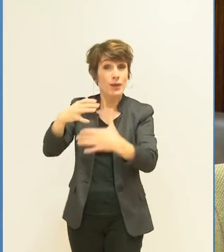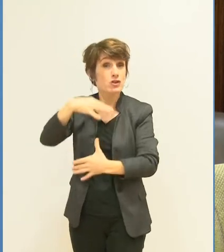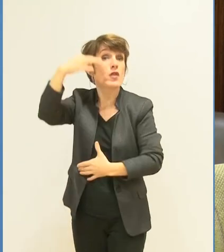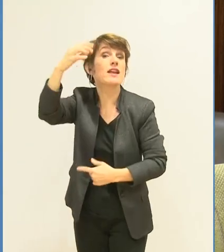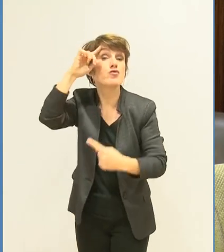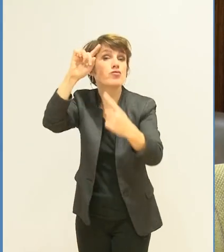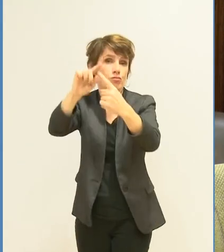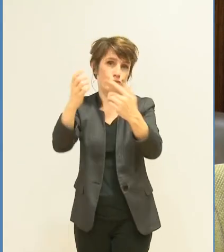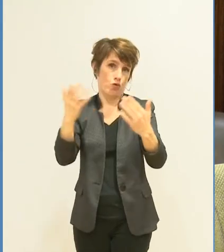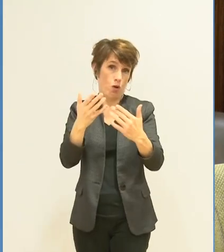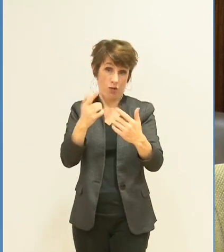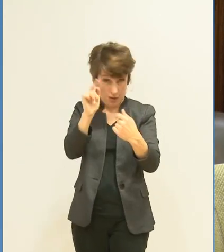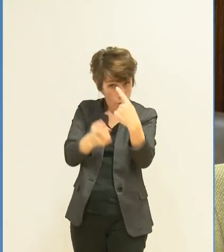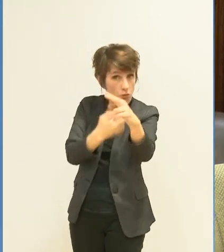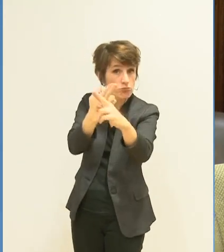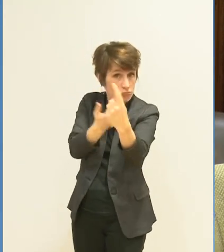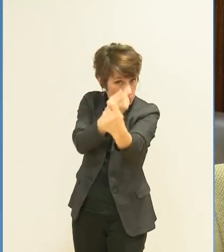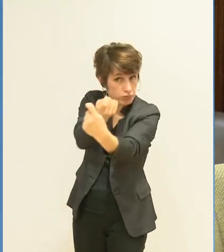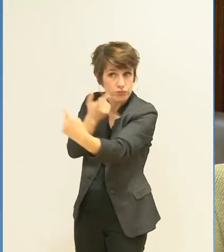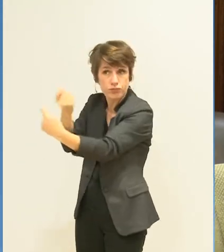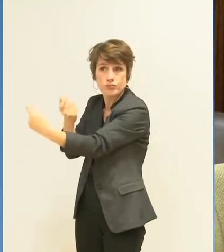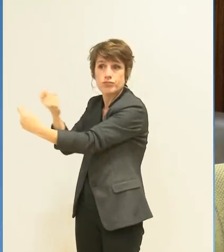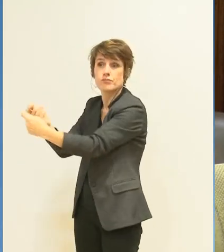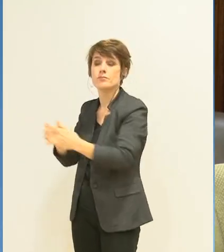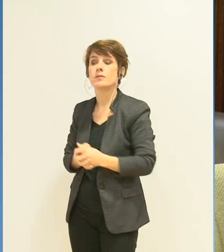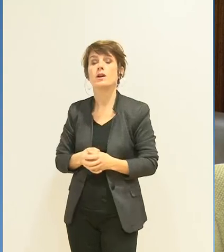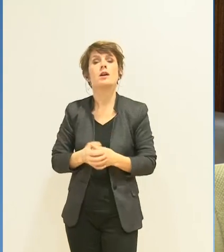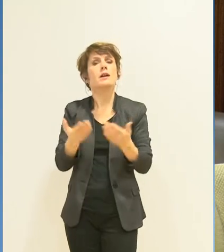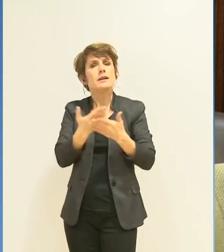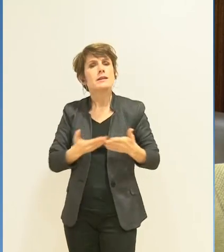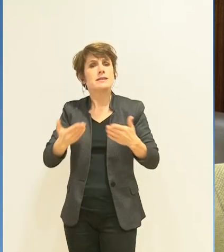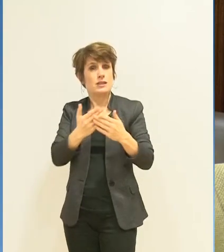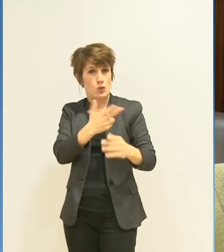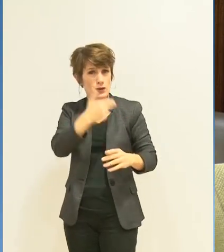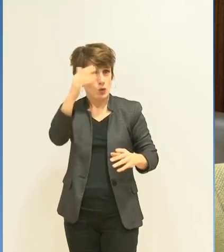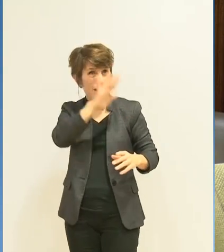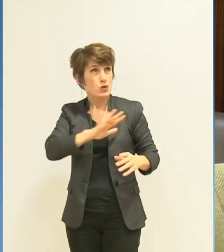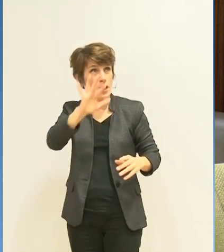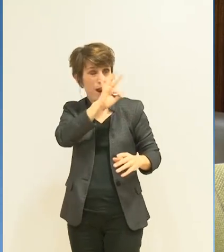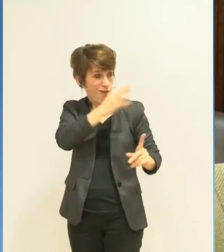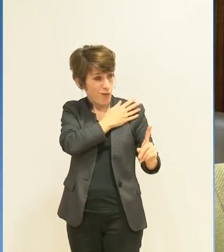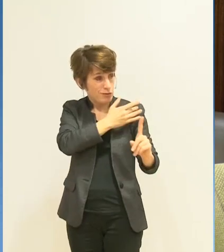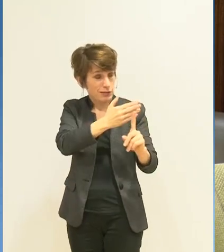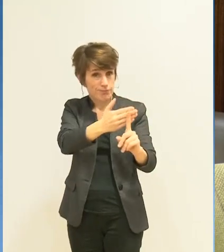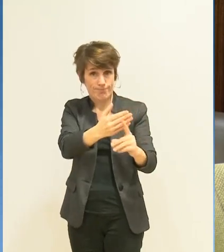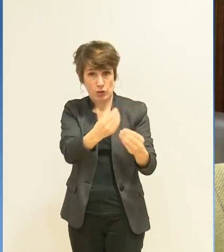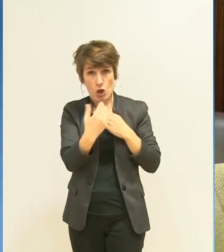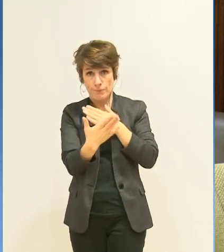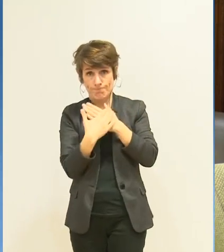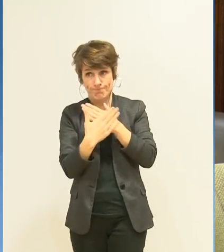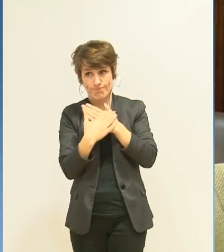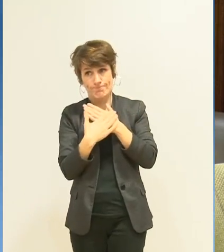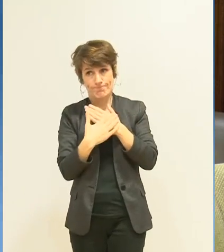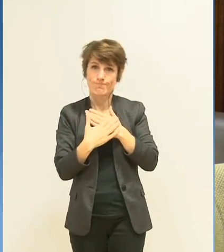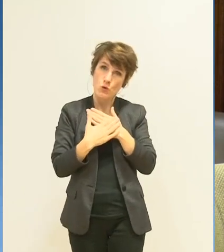concitoyennes et concitoyens le contexte national de ces dernières semaines nous rappelle à l'ordre nous devons l'admettre